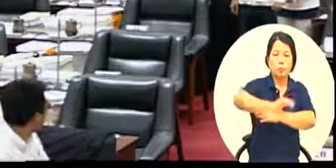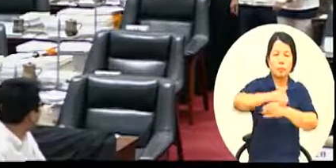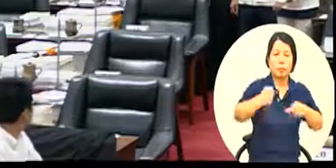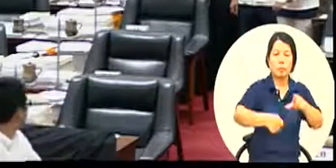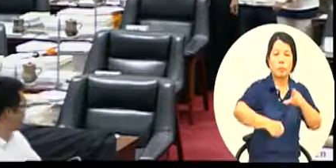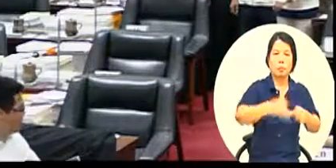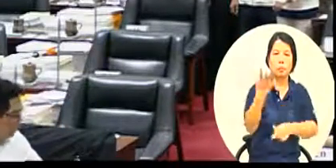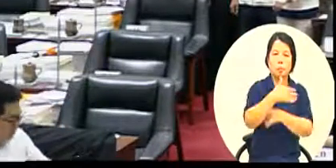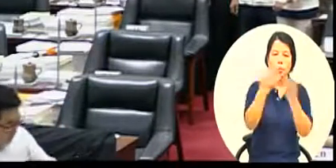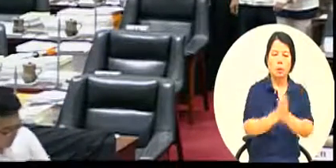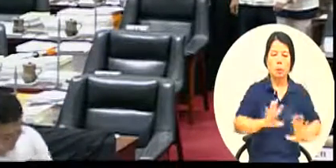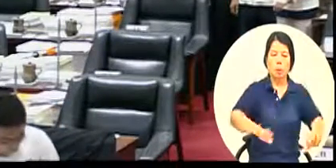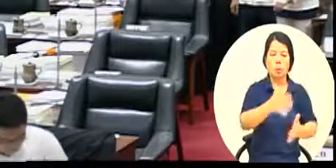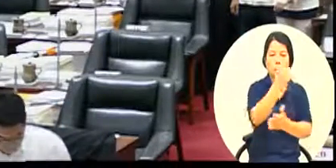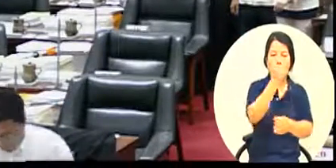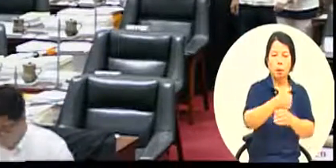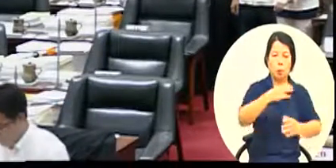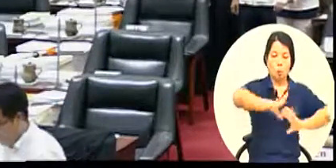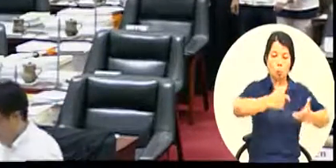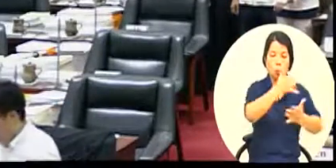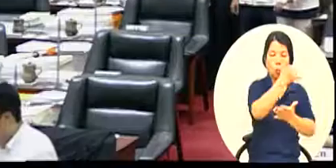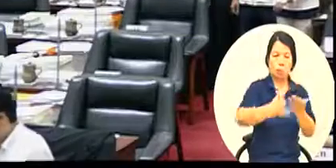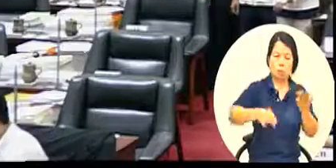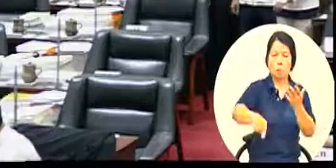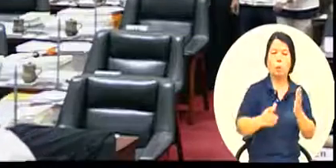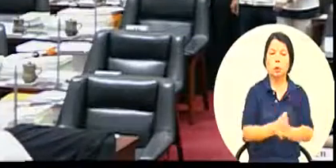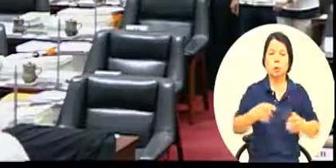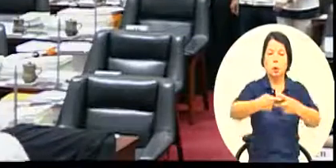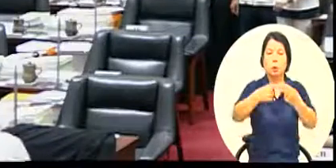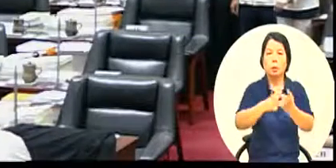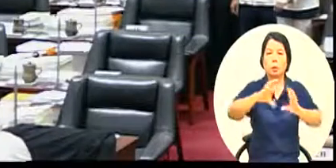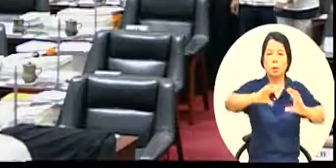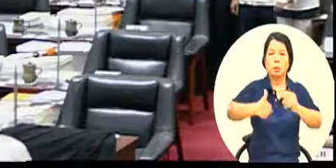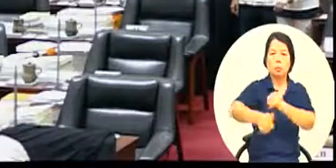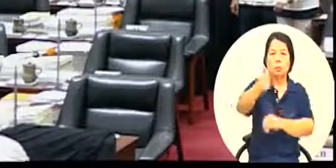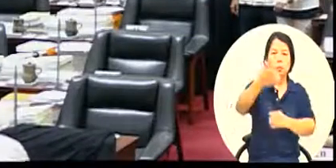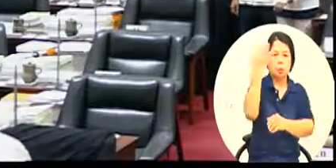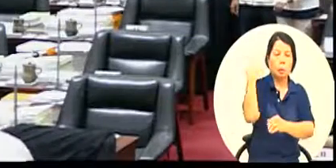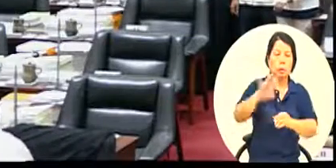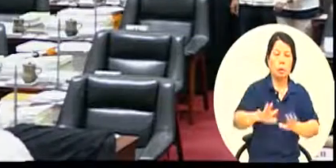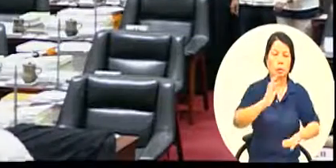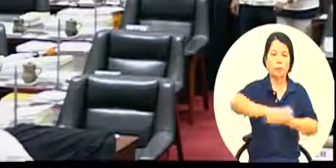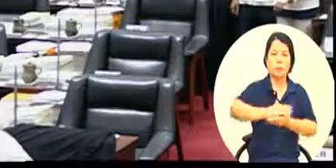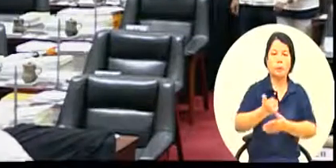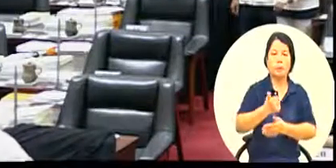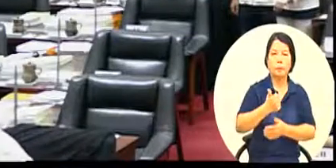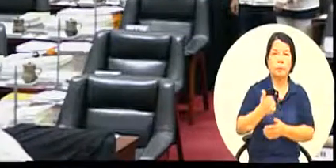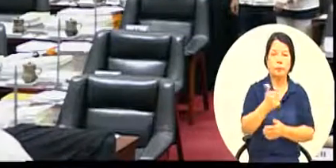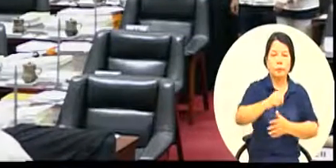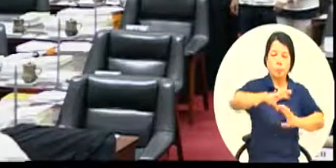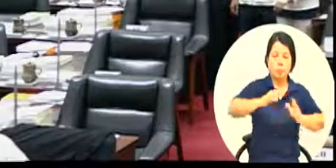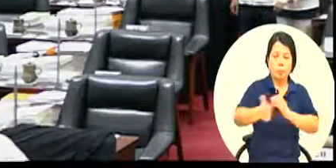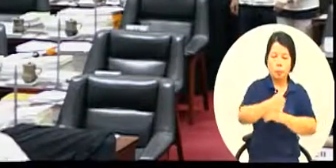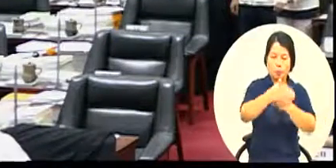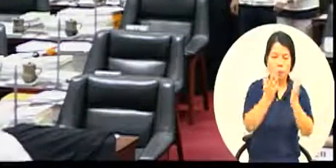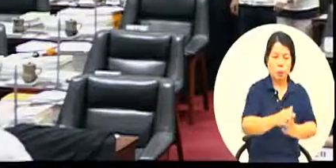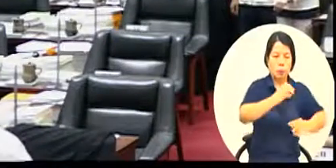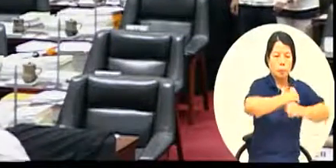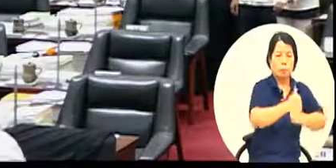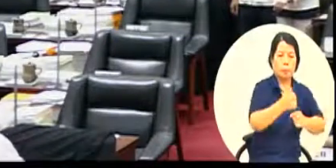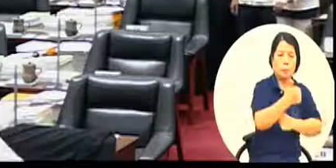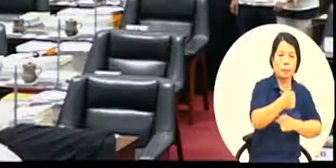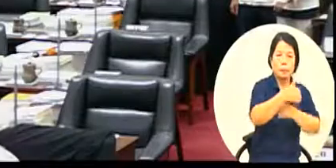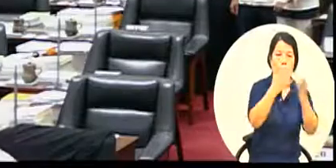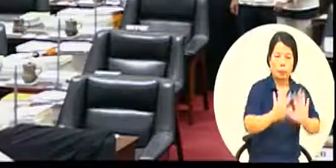下任甲现任的总统，包括李登辉前总统。含陈水扁前总统，以及马英九前总统，